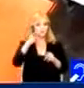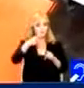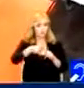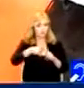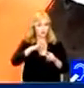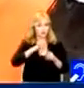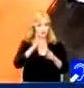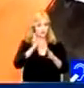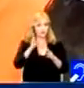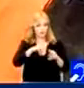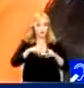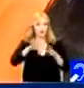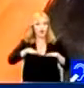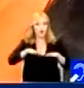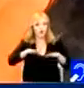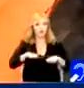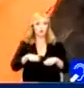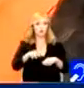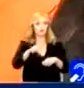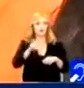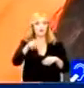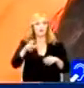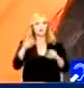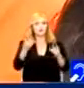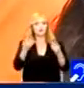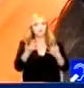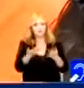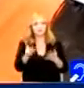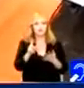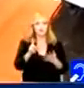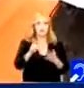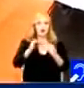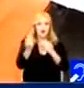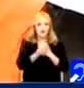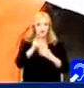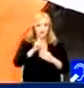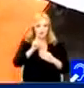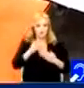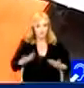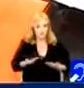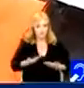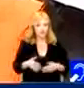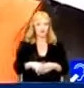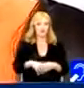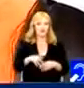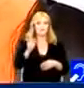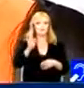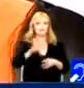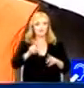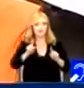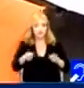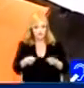persoane reținute, pentru persoane care solicită azil, cât și pentru personalul care deservește, care controlează